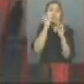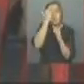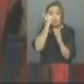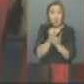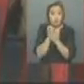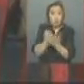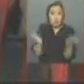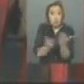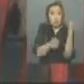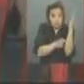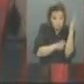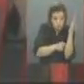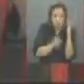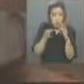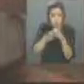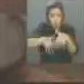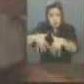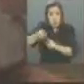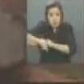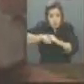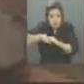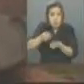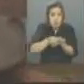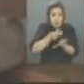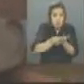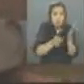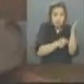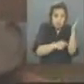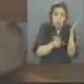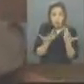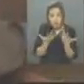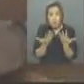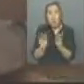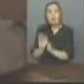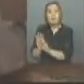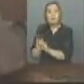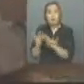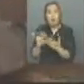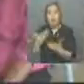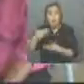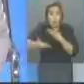างใช้ในการรับซื้อยางนำไปแปรรูปและรอขายในราคาที่เหมาะสม